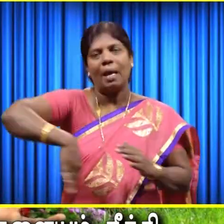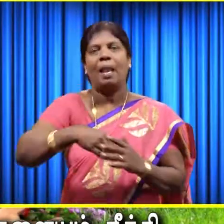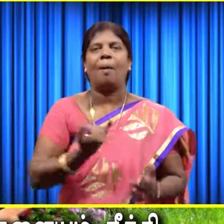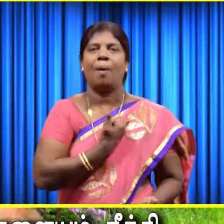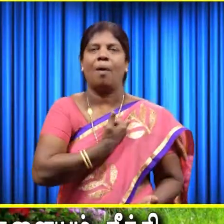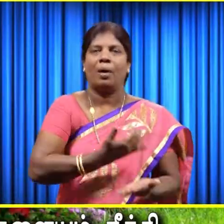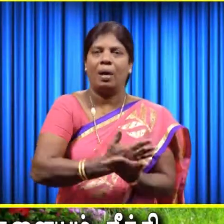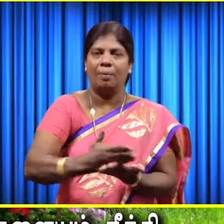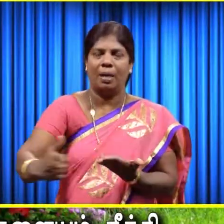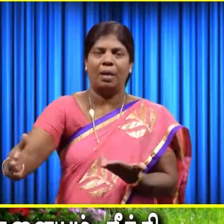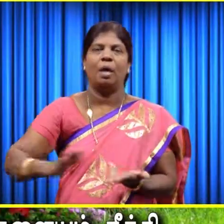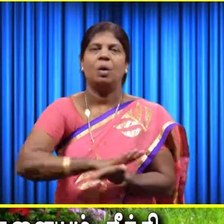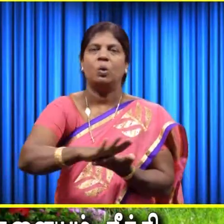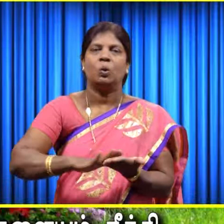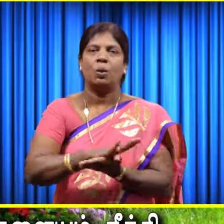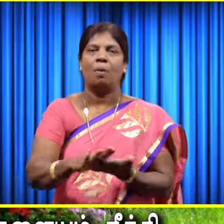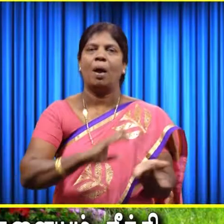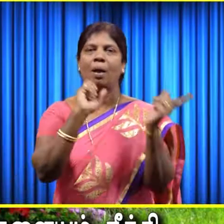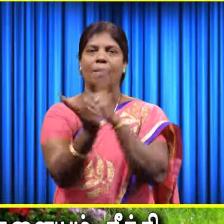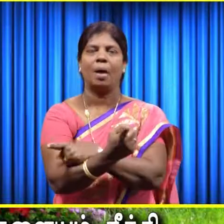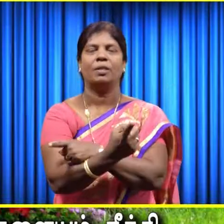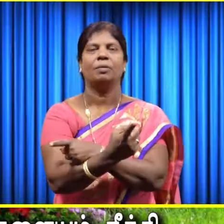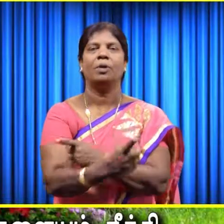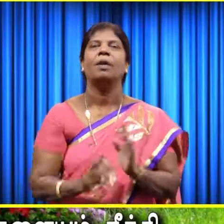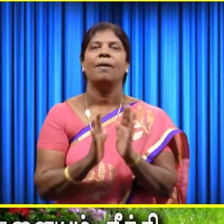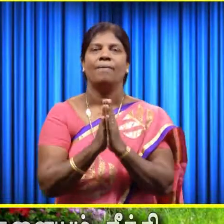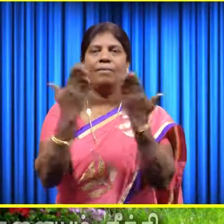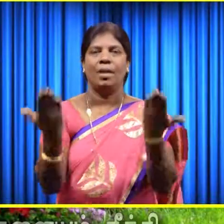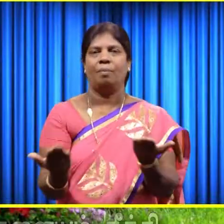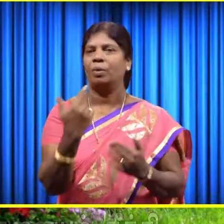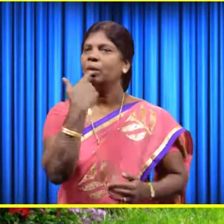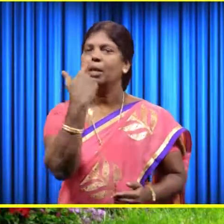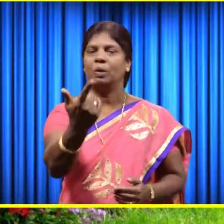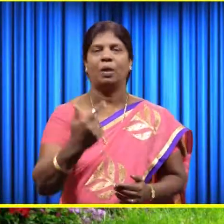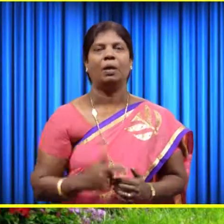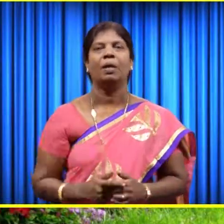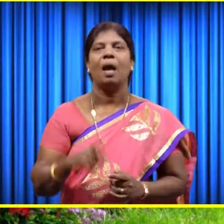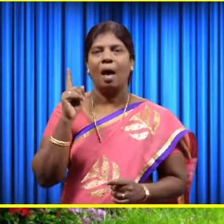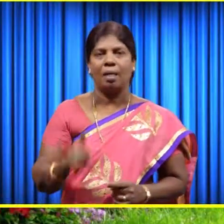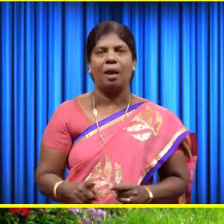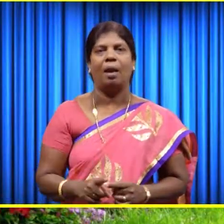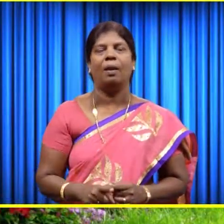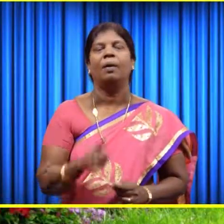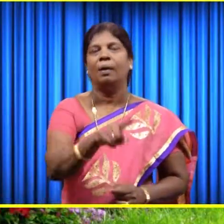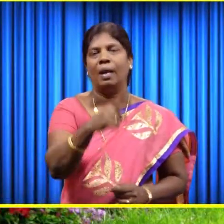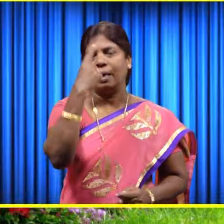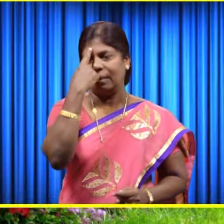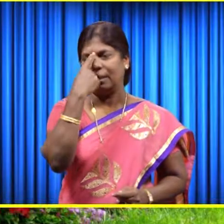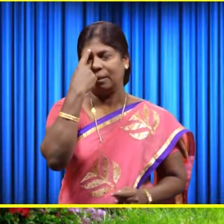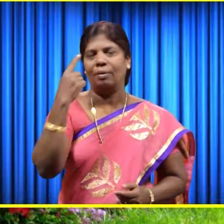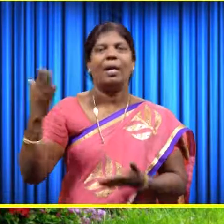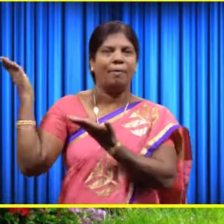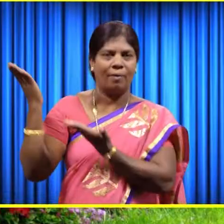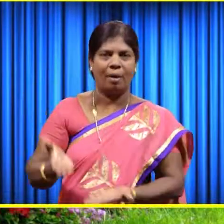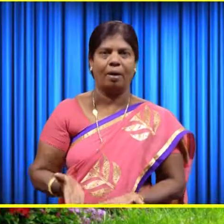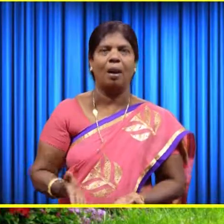பாவங்களையும் நீக்கி நம்மை சுத்திகரிக்கும் என்று இந்த திருமறையிலே சொல்லியிருக்கிறது. எனவே நீங்கள் கிறிஸ்துவண்டை